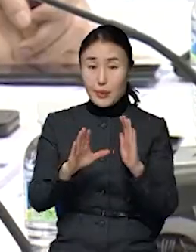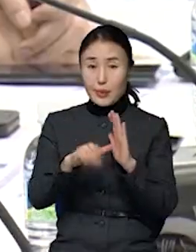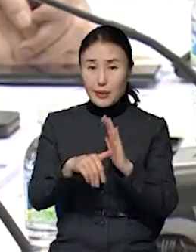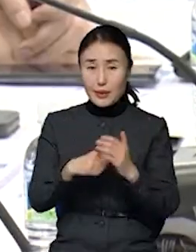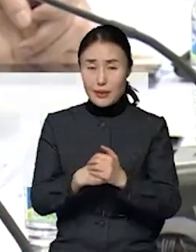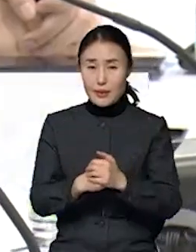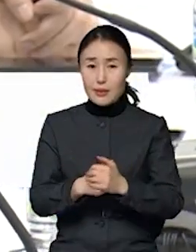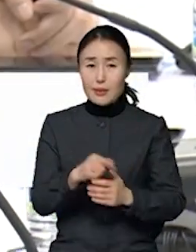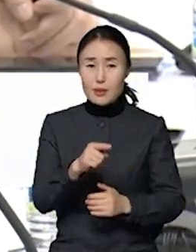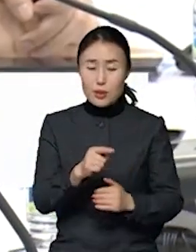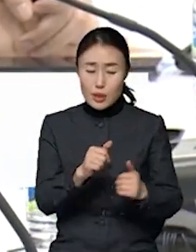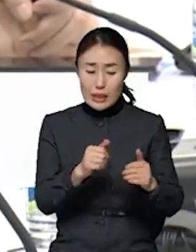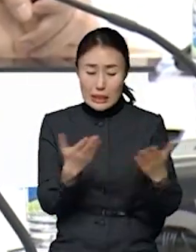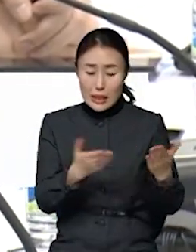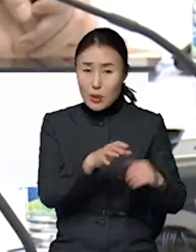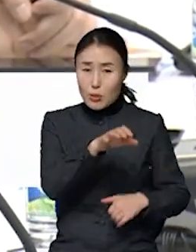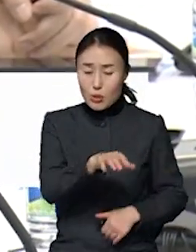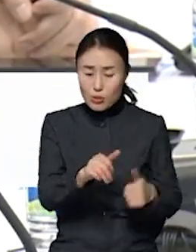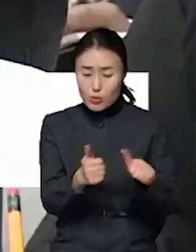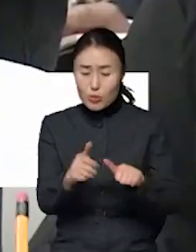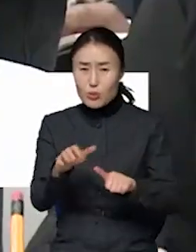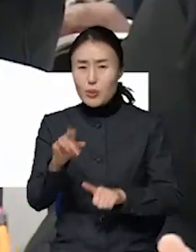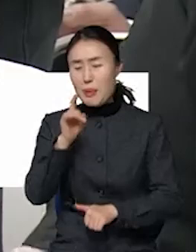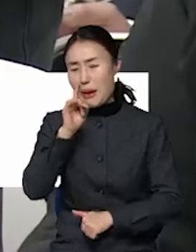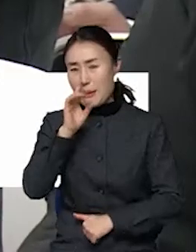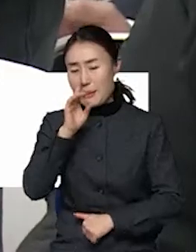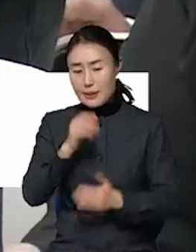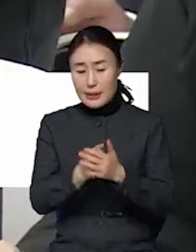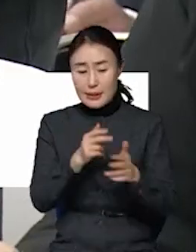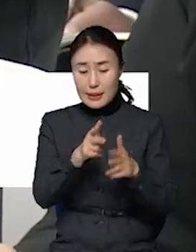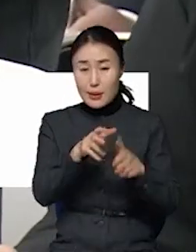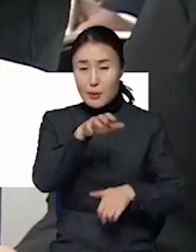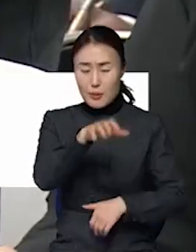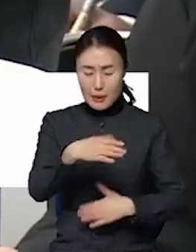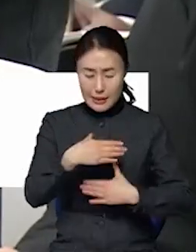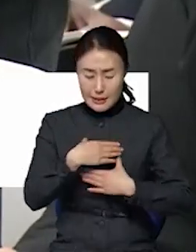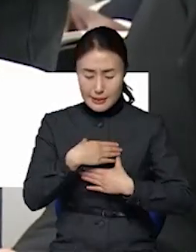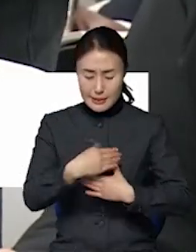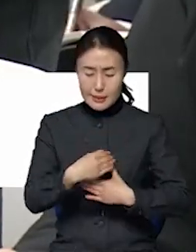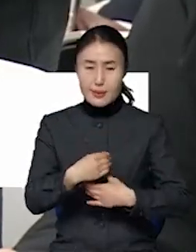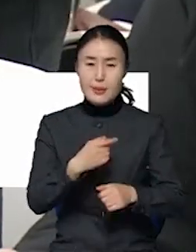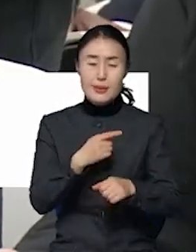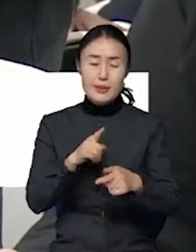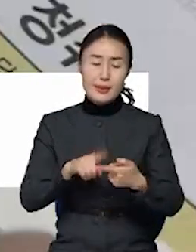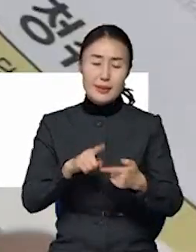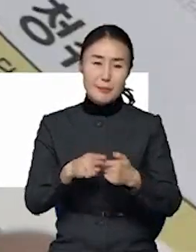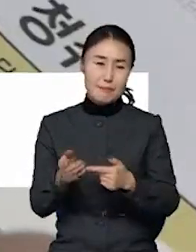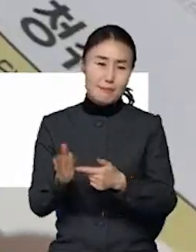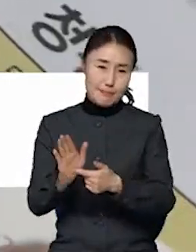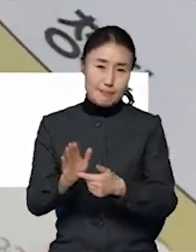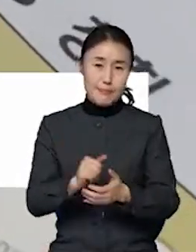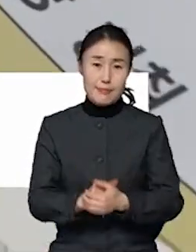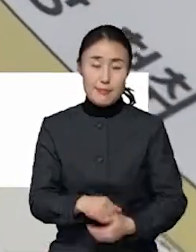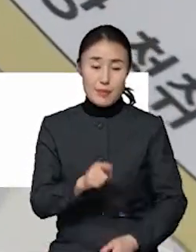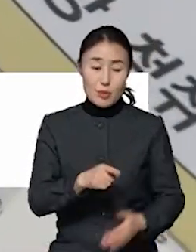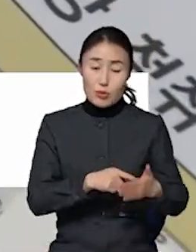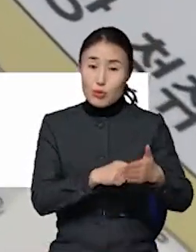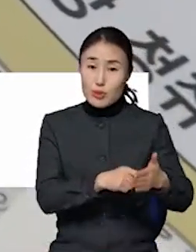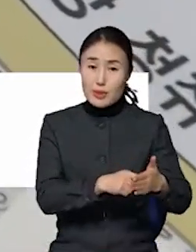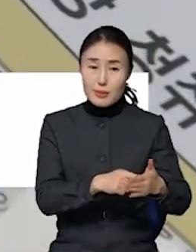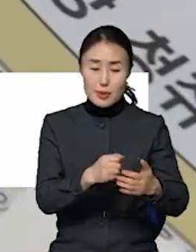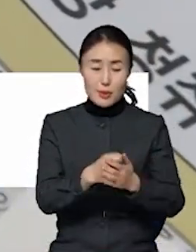삶을 위한 일터가 죽음의 장소가 돼선 안 된다며 산업 현장에 안전성을 강조했습니다 민주당이 추진하는